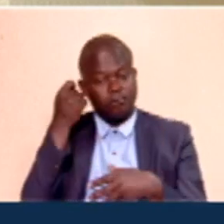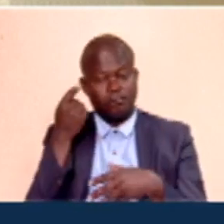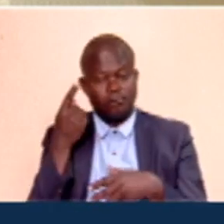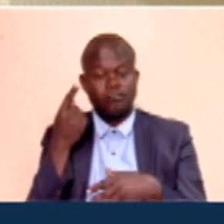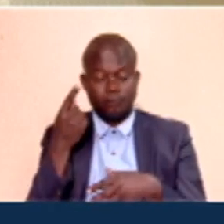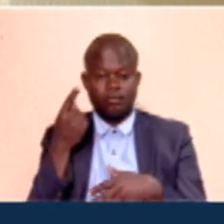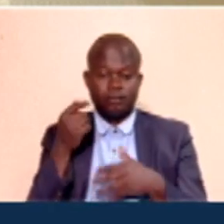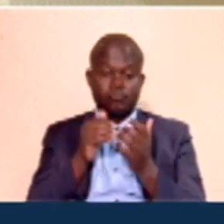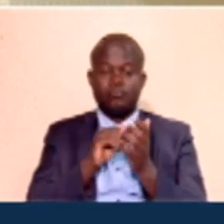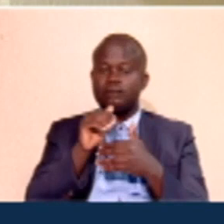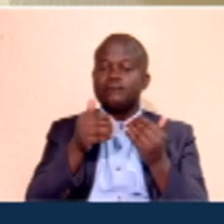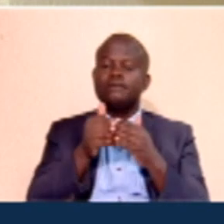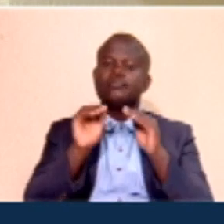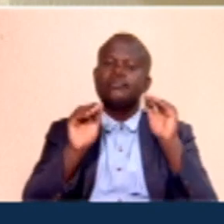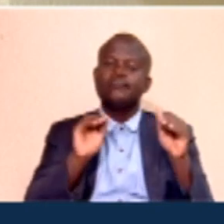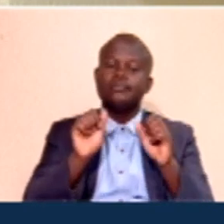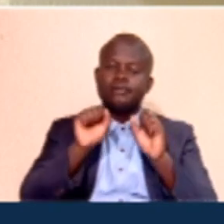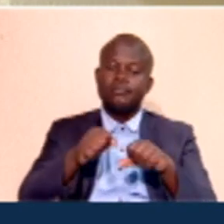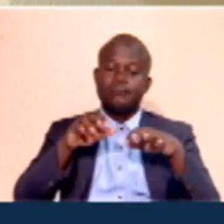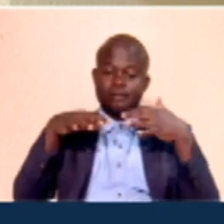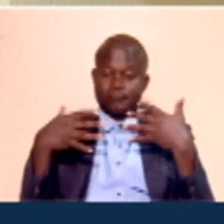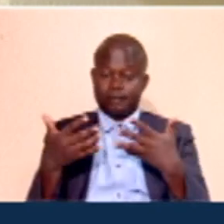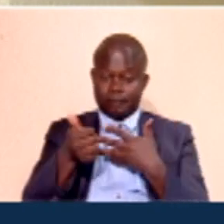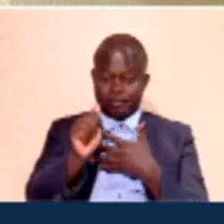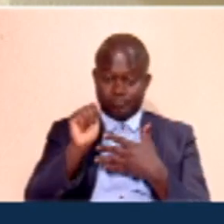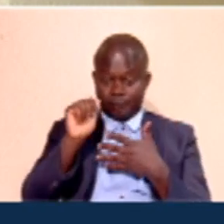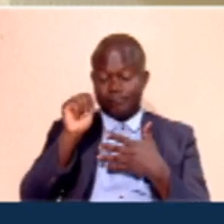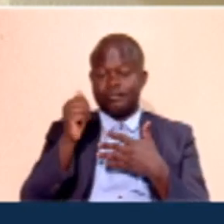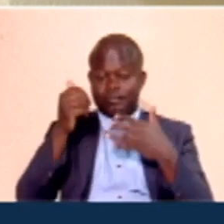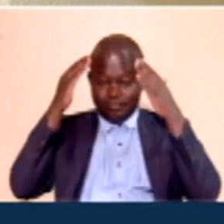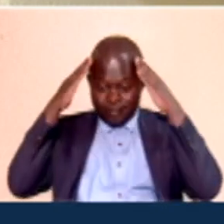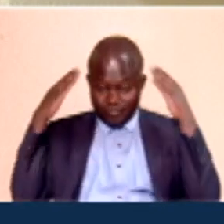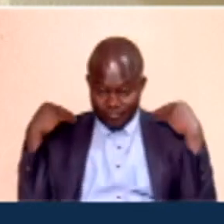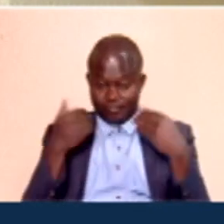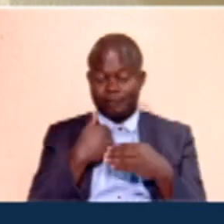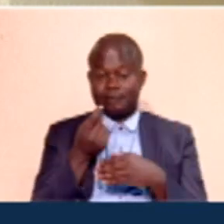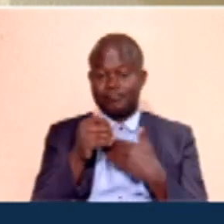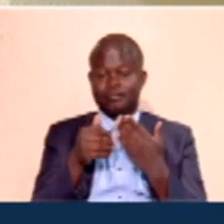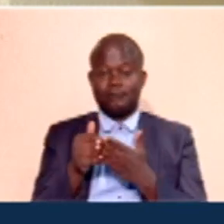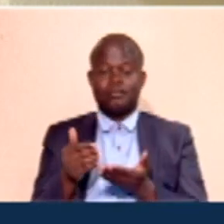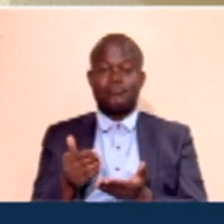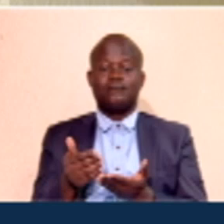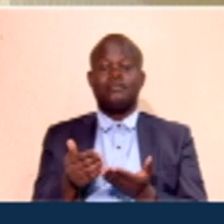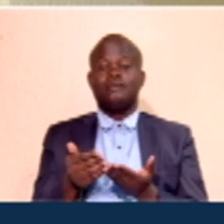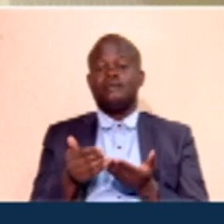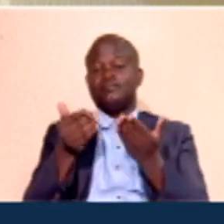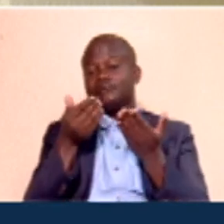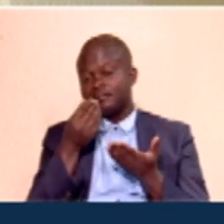nyine ikindi wambaza bavuga ute se muzabishobora mute mwebwe abikira mugira amafaranga yo kuzabaho,